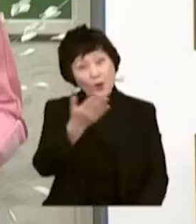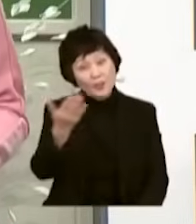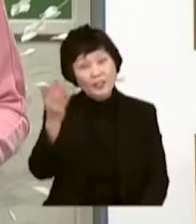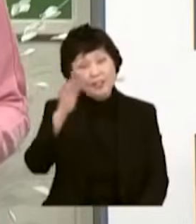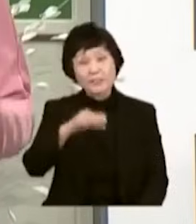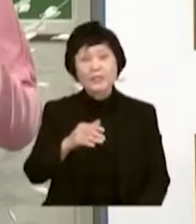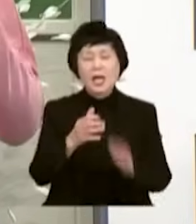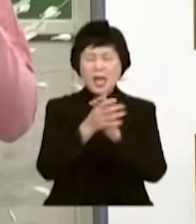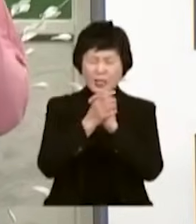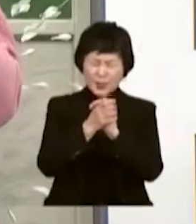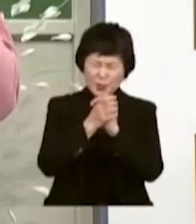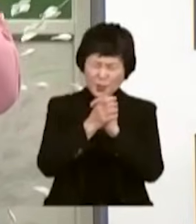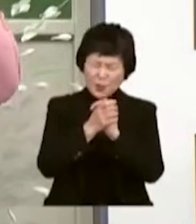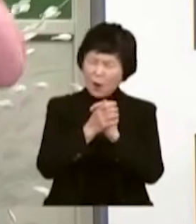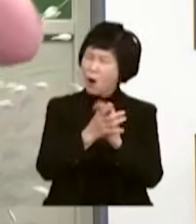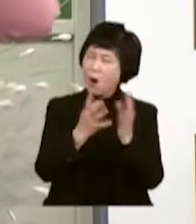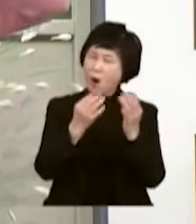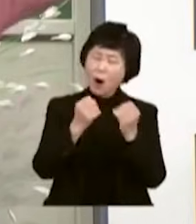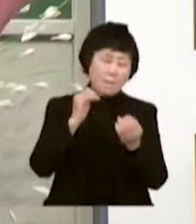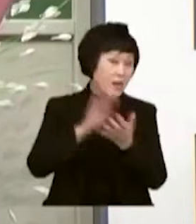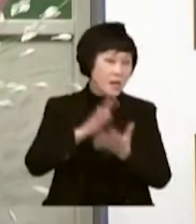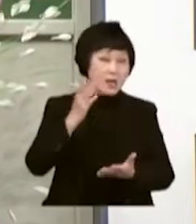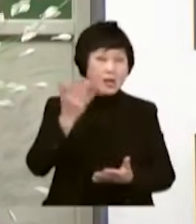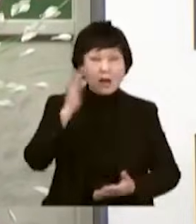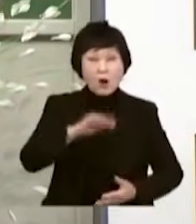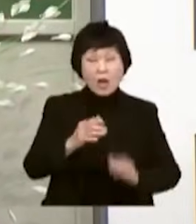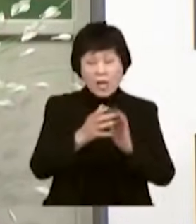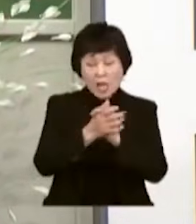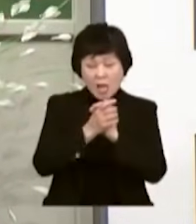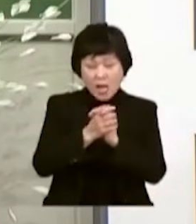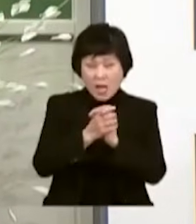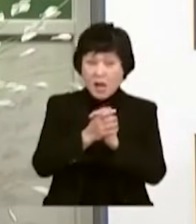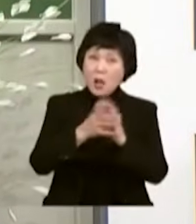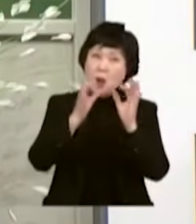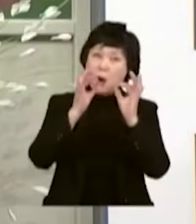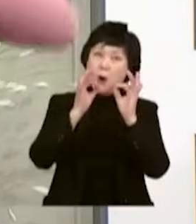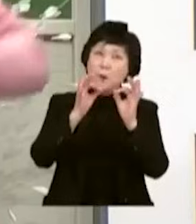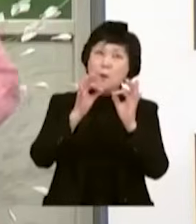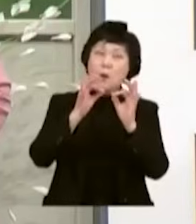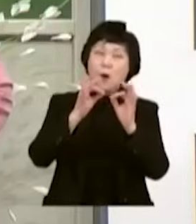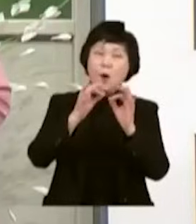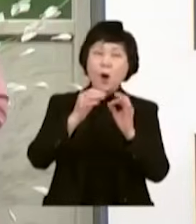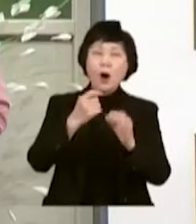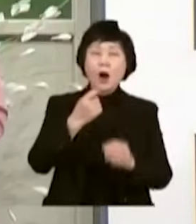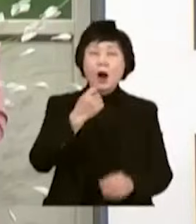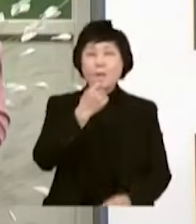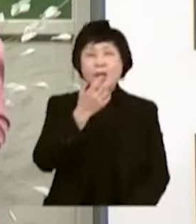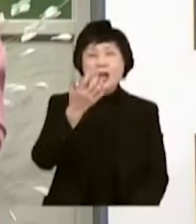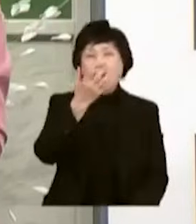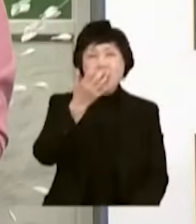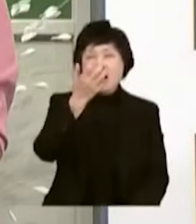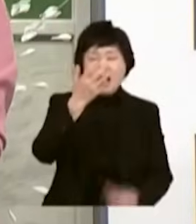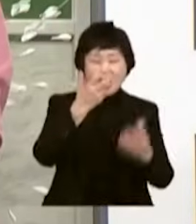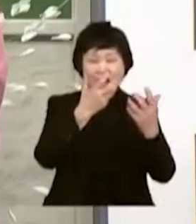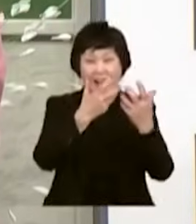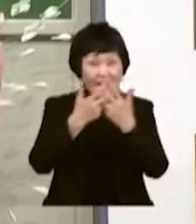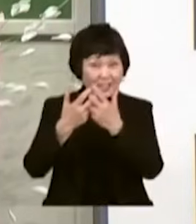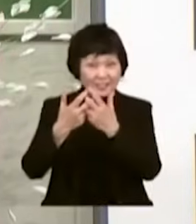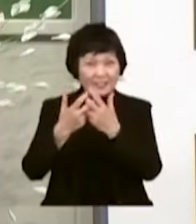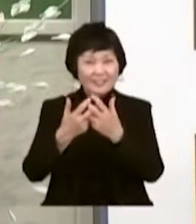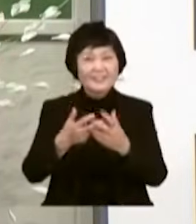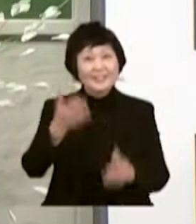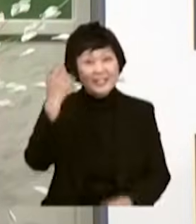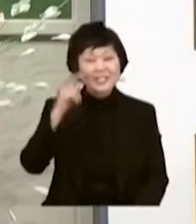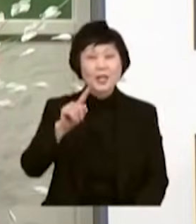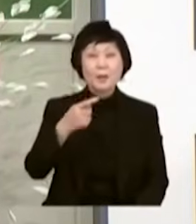세상에 그 기도 열기로 교회 안에 수증기가 와. 아, 그거 진짜